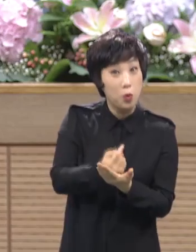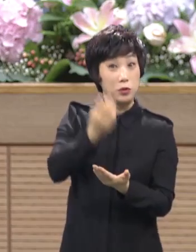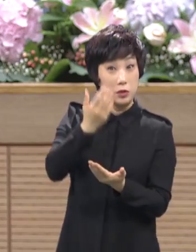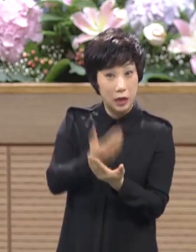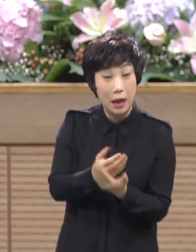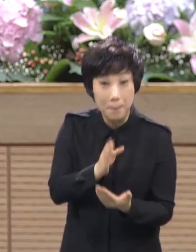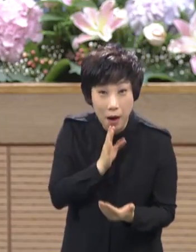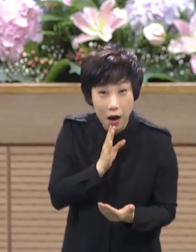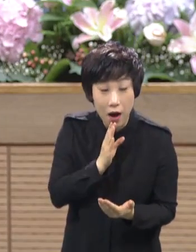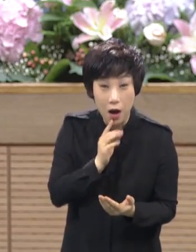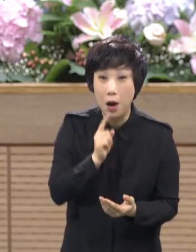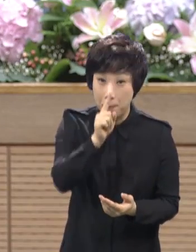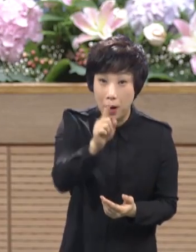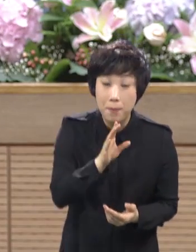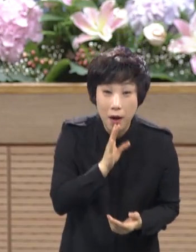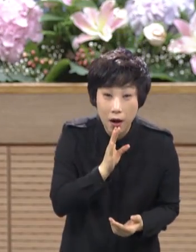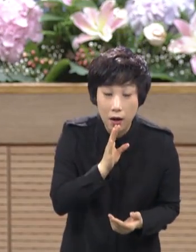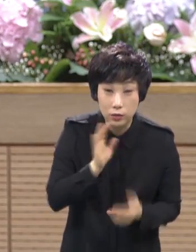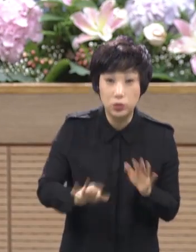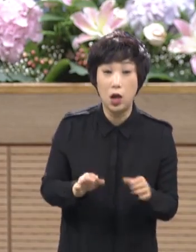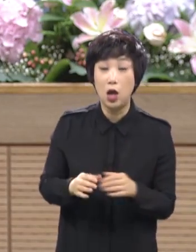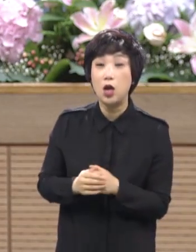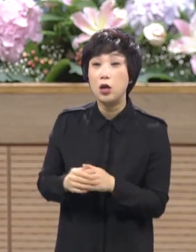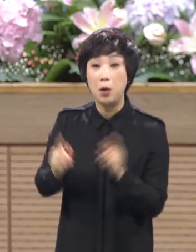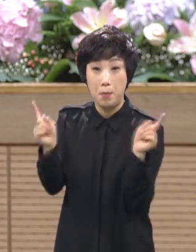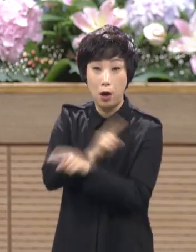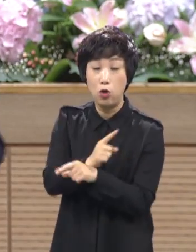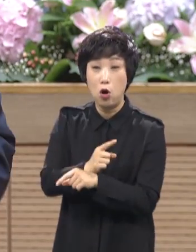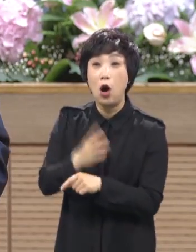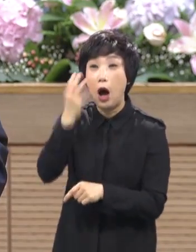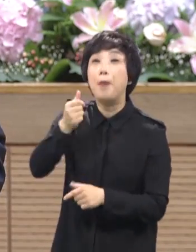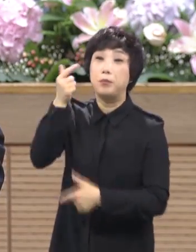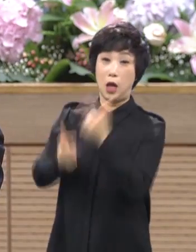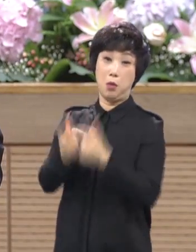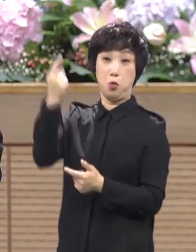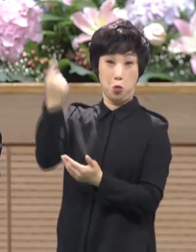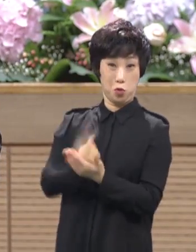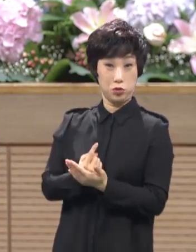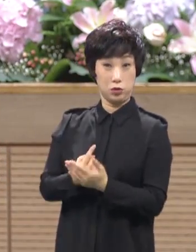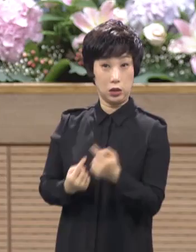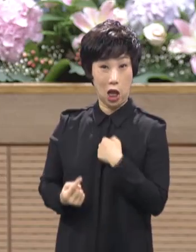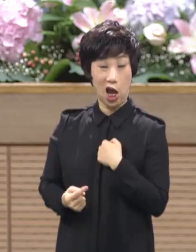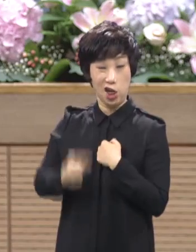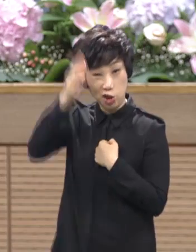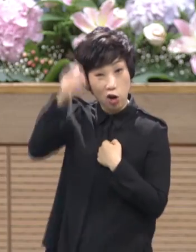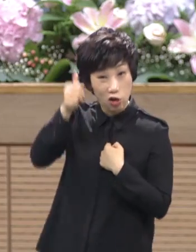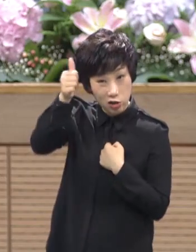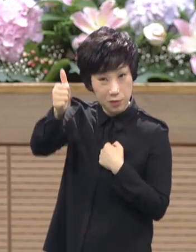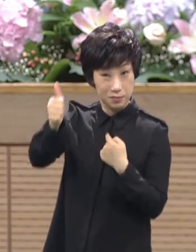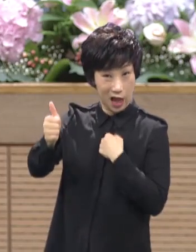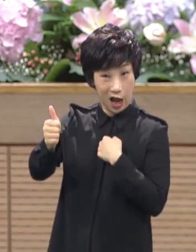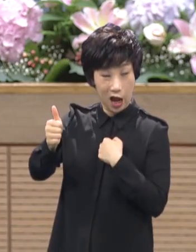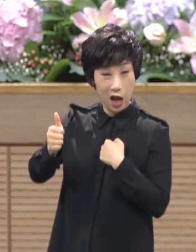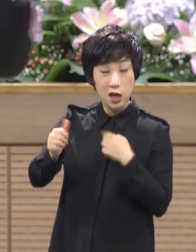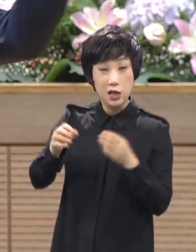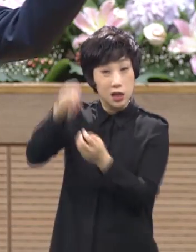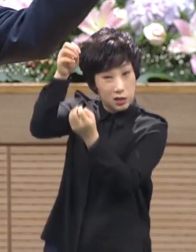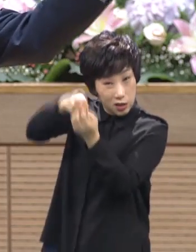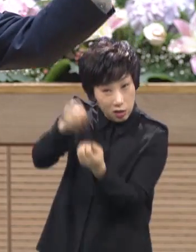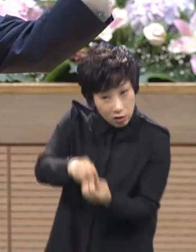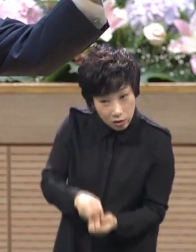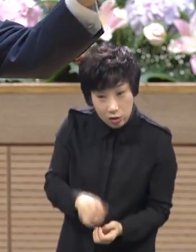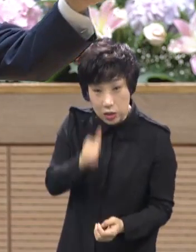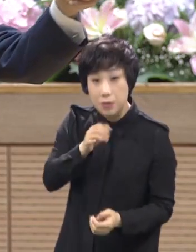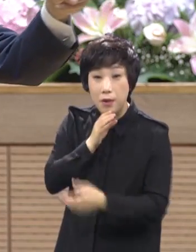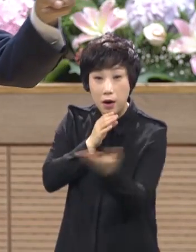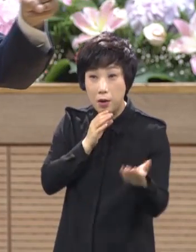성령이 오셨네를 감람나무 오셨네, 자기가 성령이라는 거예요. 그래서 그 계보가